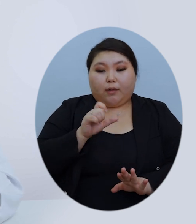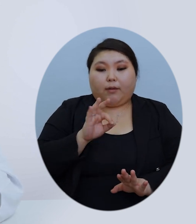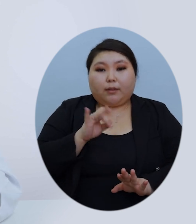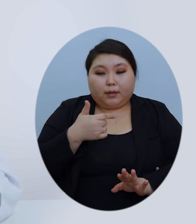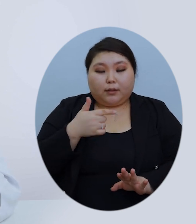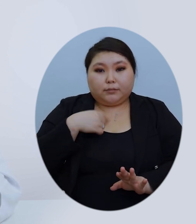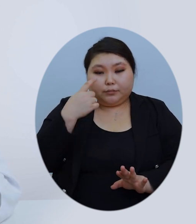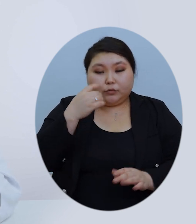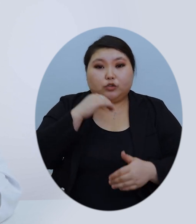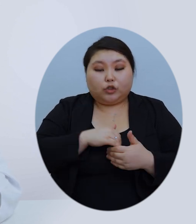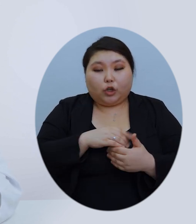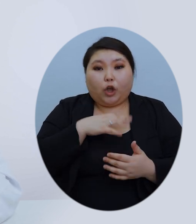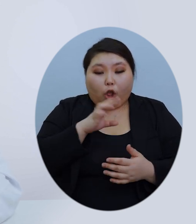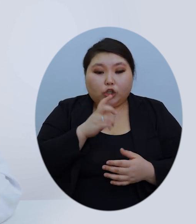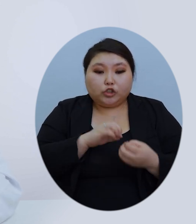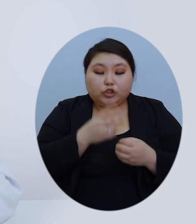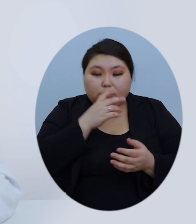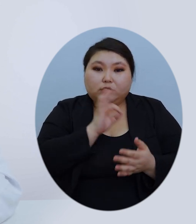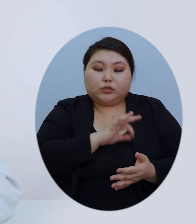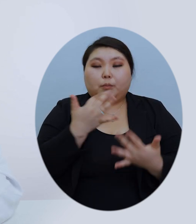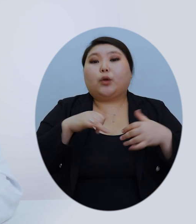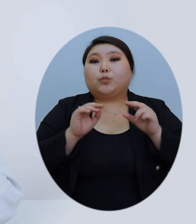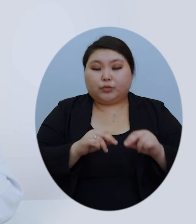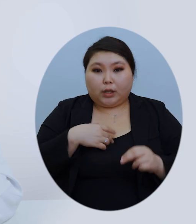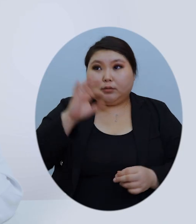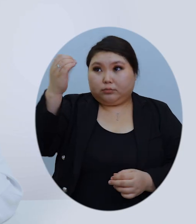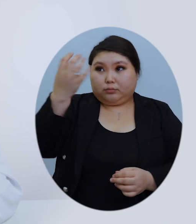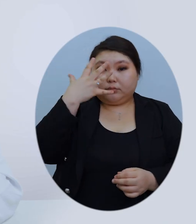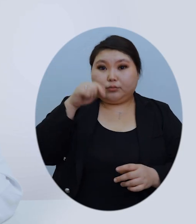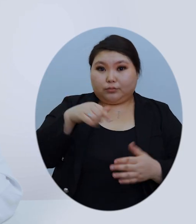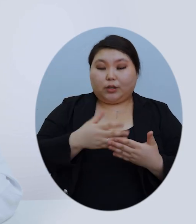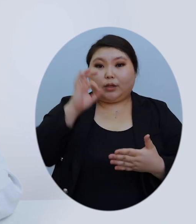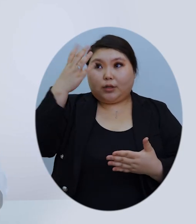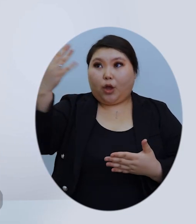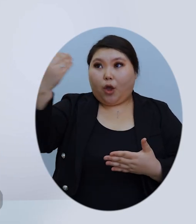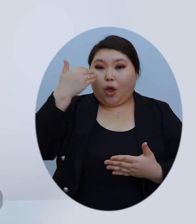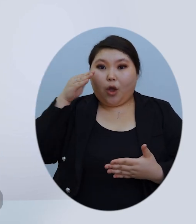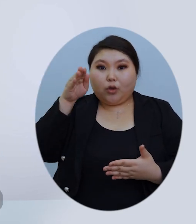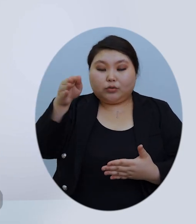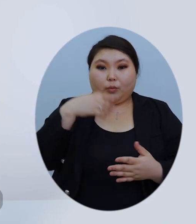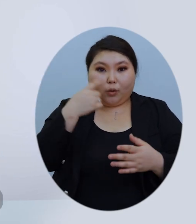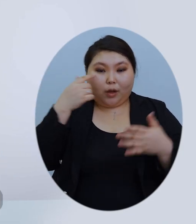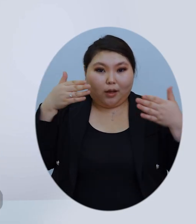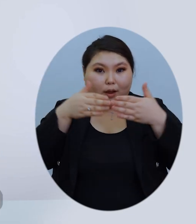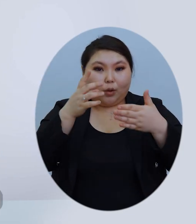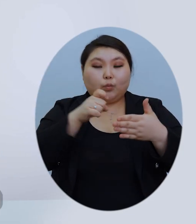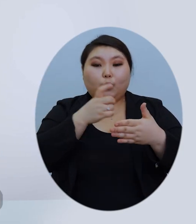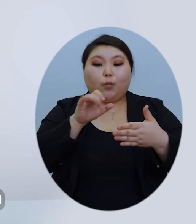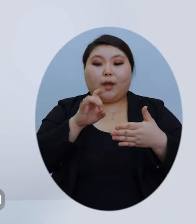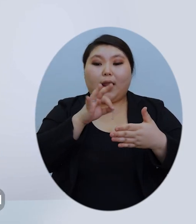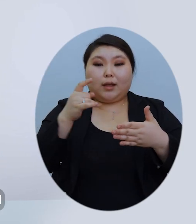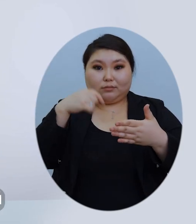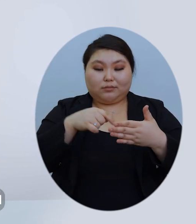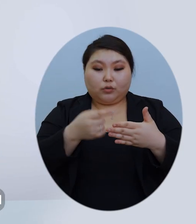рефлекс птозыг онцлох үед бас хэрэглэгдэж болно. Гэрэл тусгах үед гэрлийн ойлт хүүхэн харааны төвд байгаад